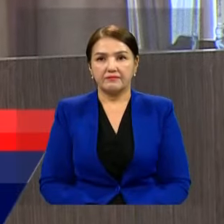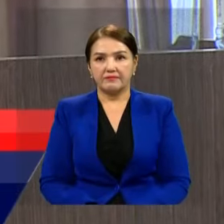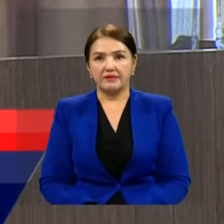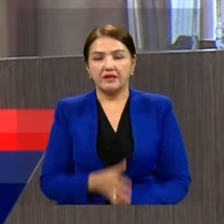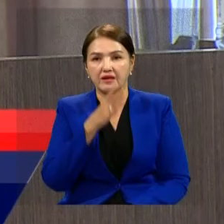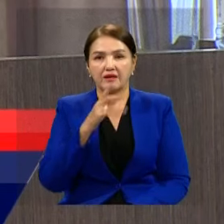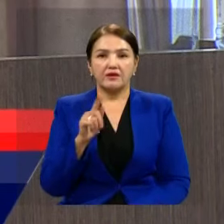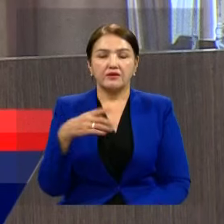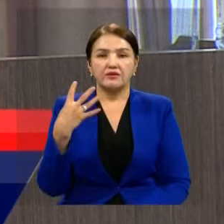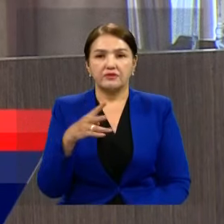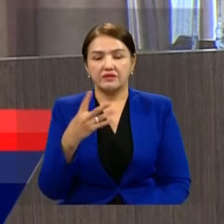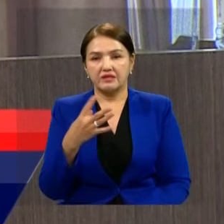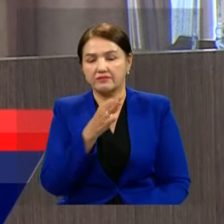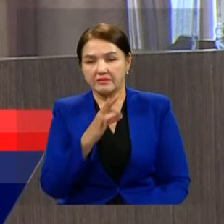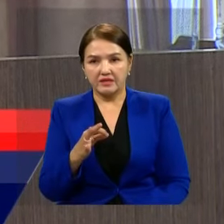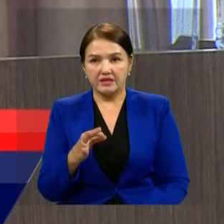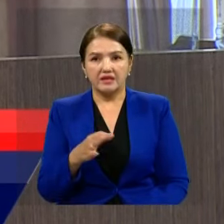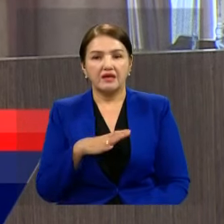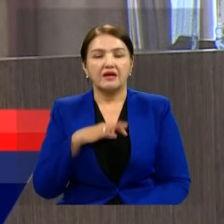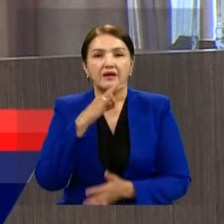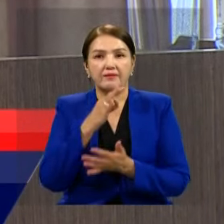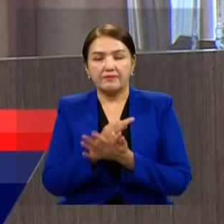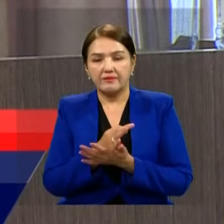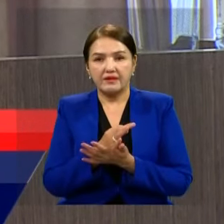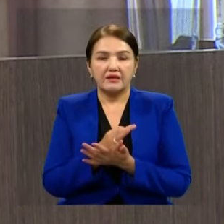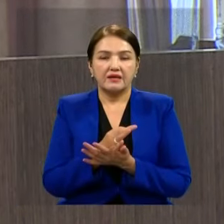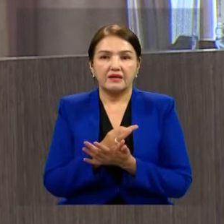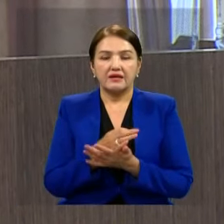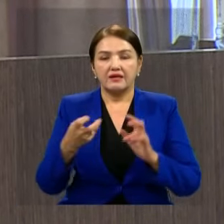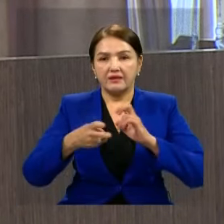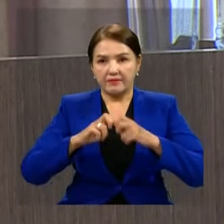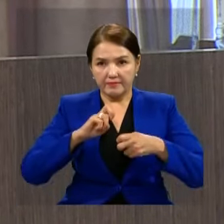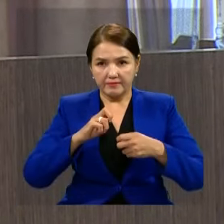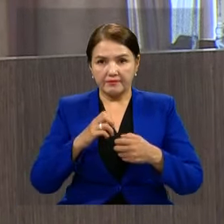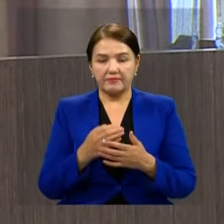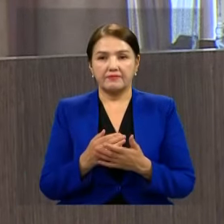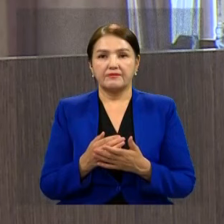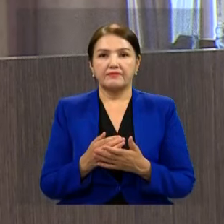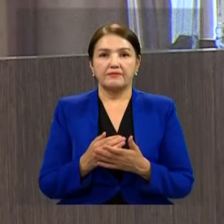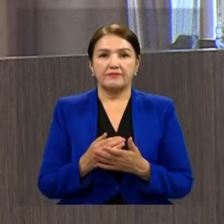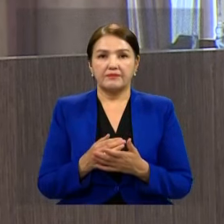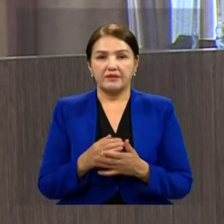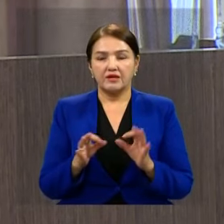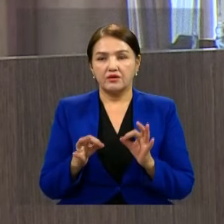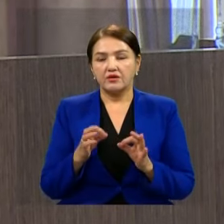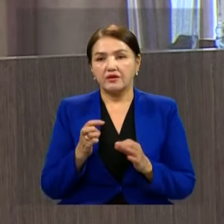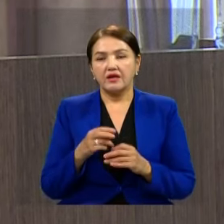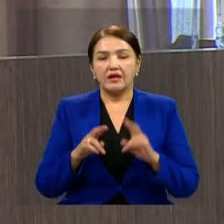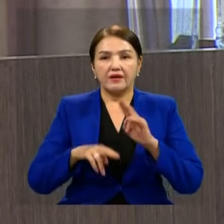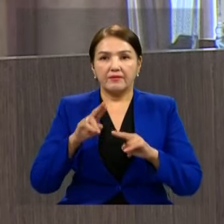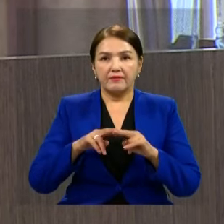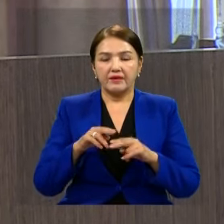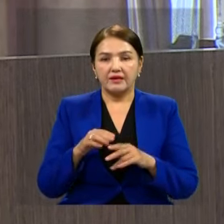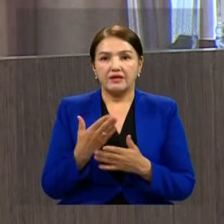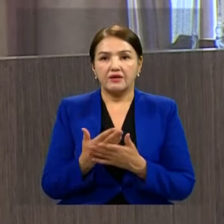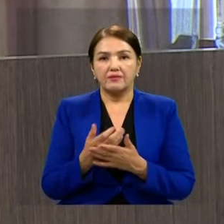составлено 143 протокола о привлечении к административной ответственности за нарушение норм в сфере архитектурной,